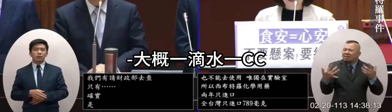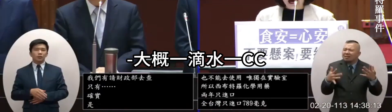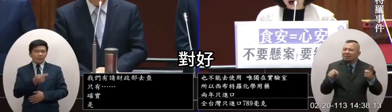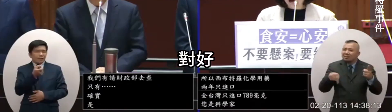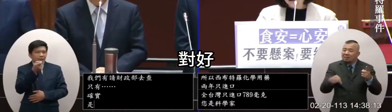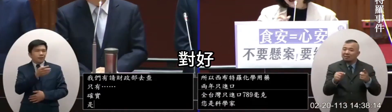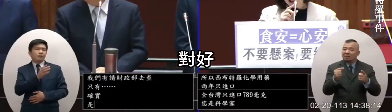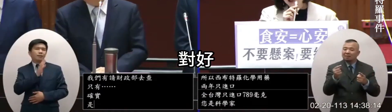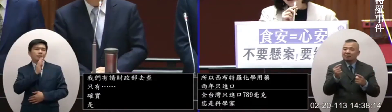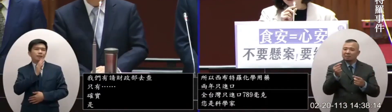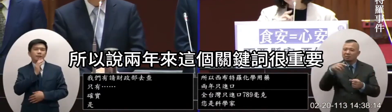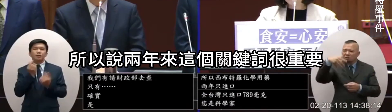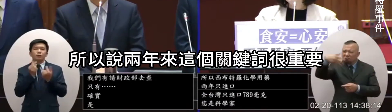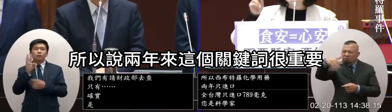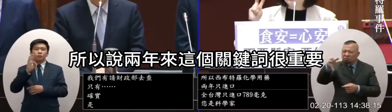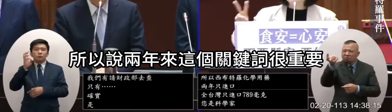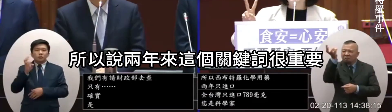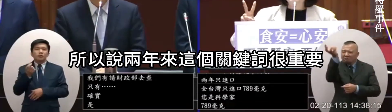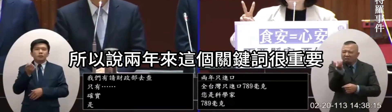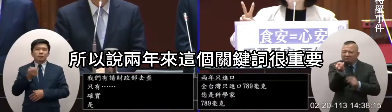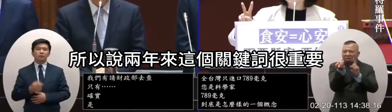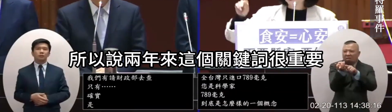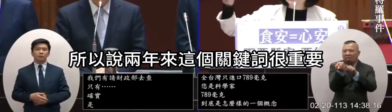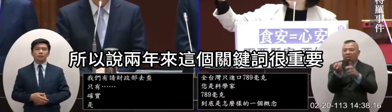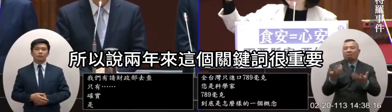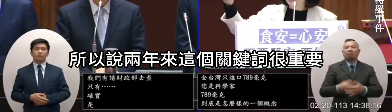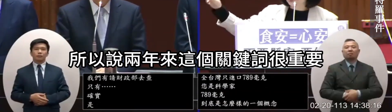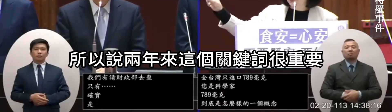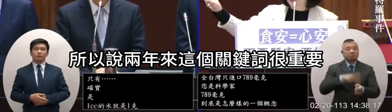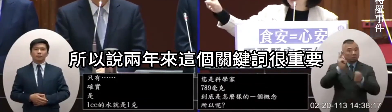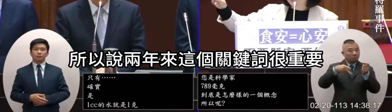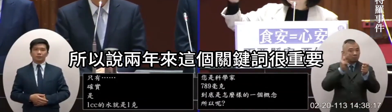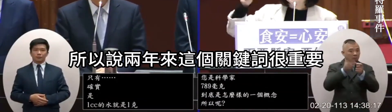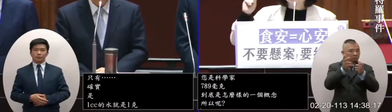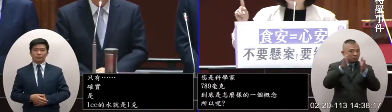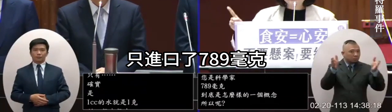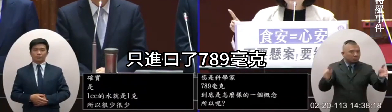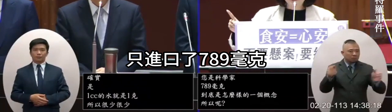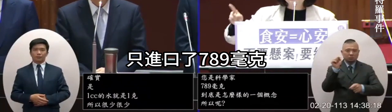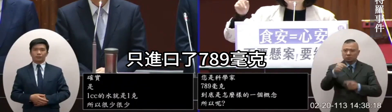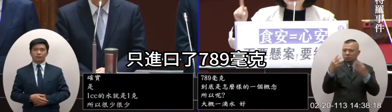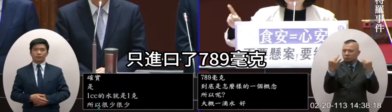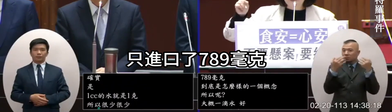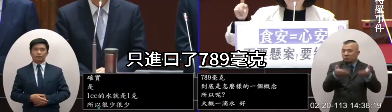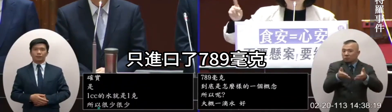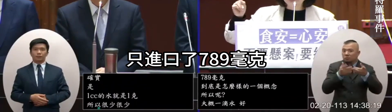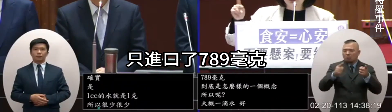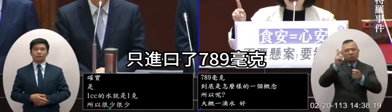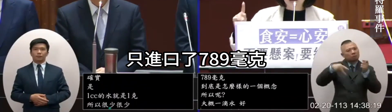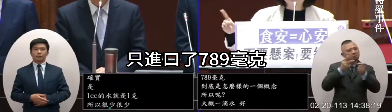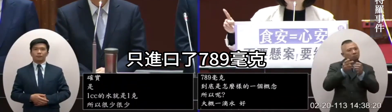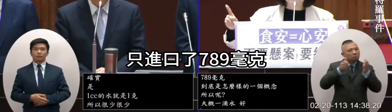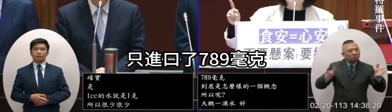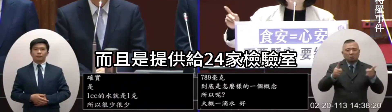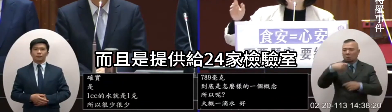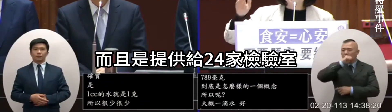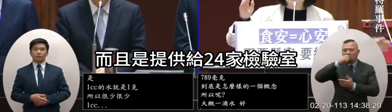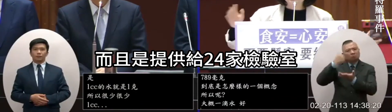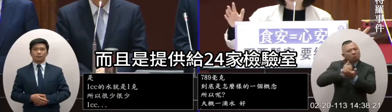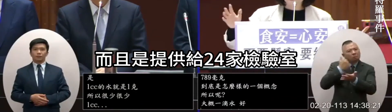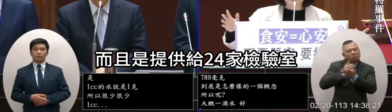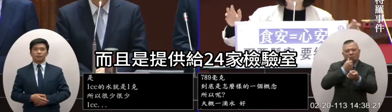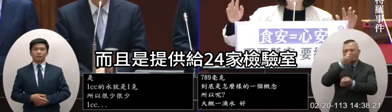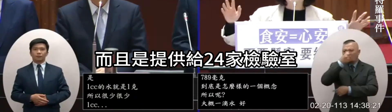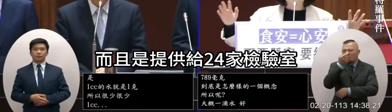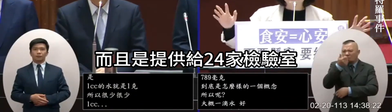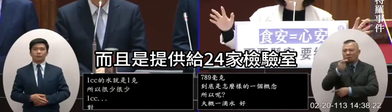cc 对， 好， 水是一克。 所以说两年来这个关键字很重要，只进口了789毫克，而且是